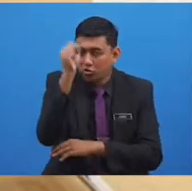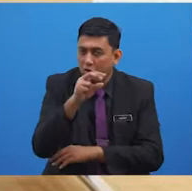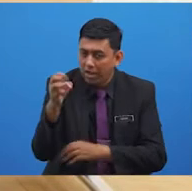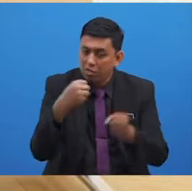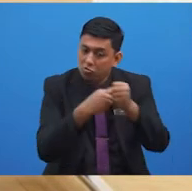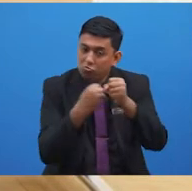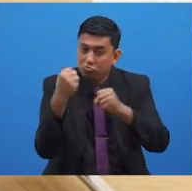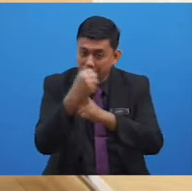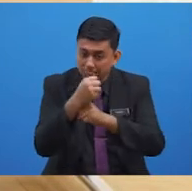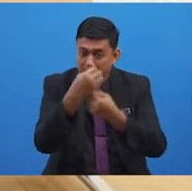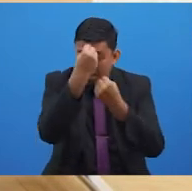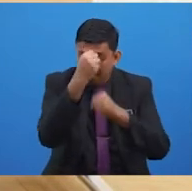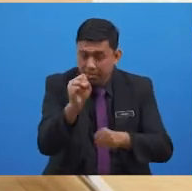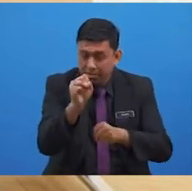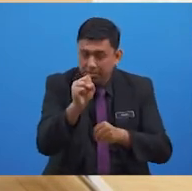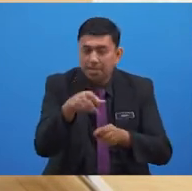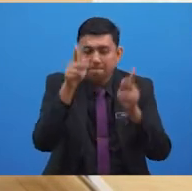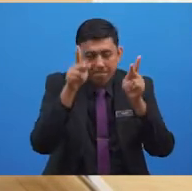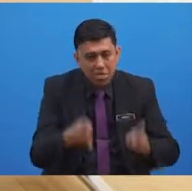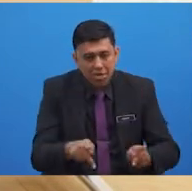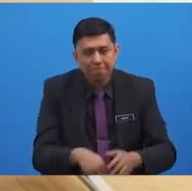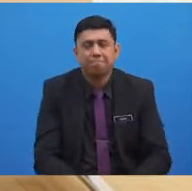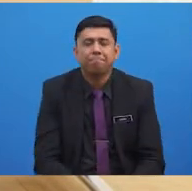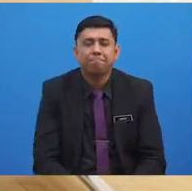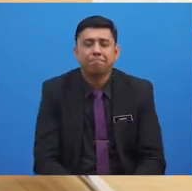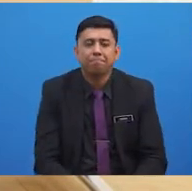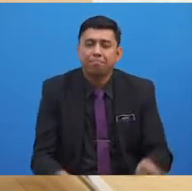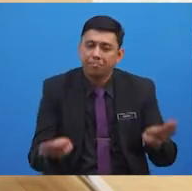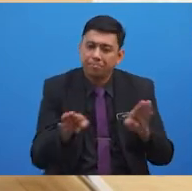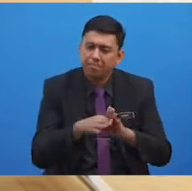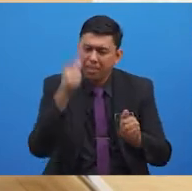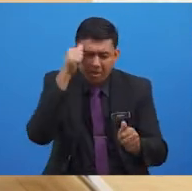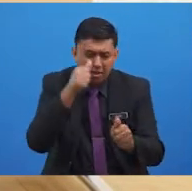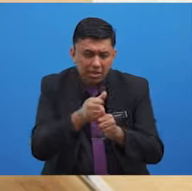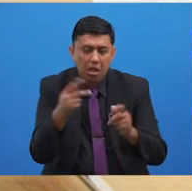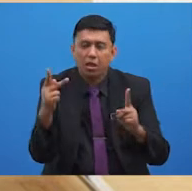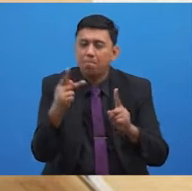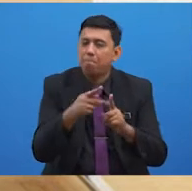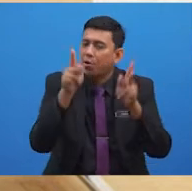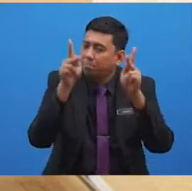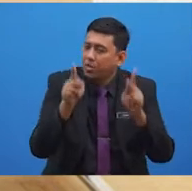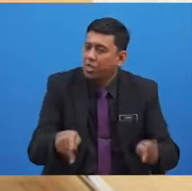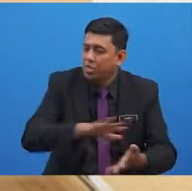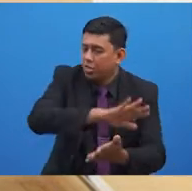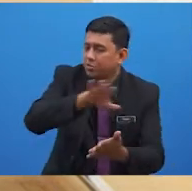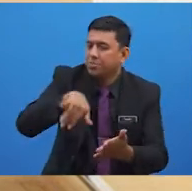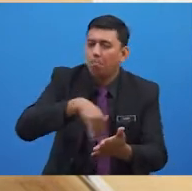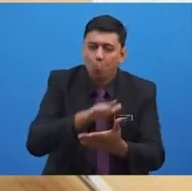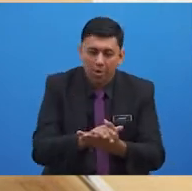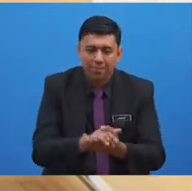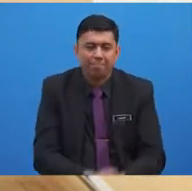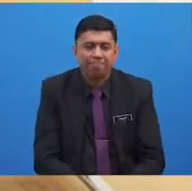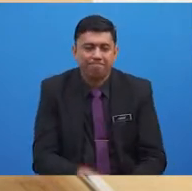soalan struktur. Bersedia ya para pelajar? Sebagai peringatan kepada para pelajar